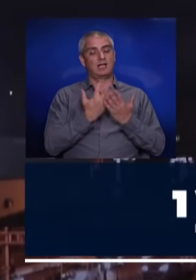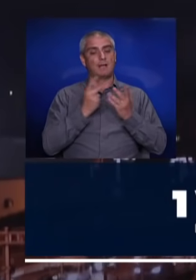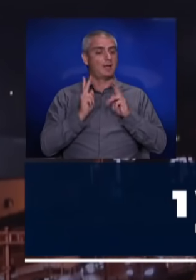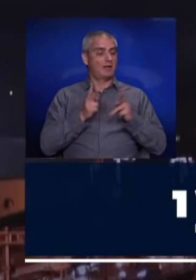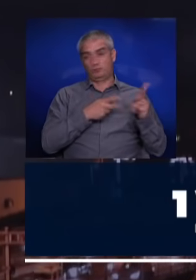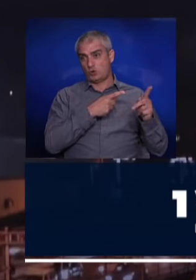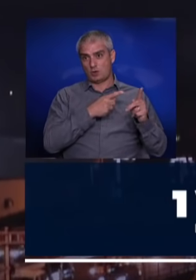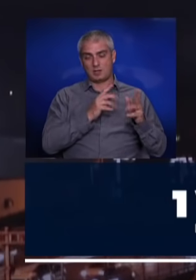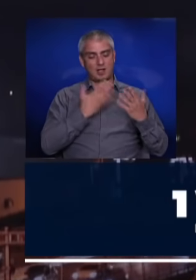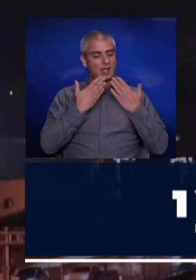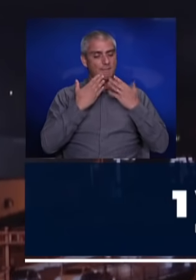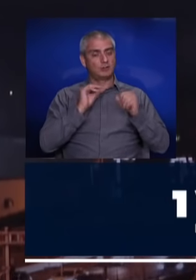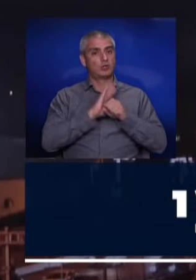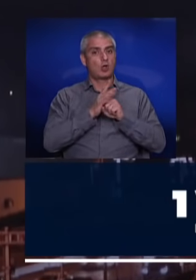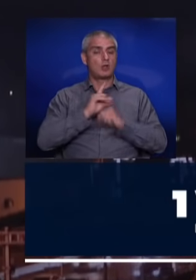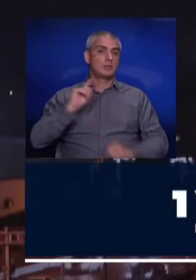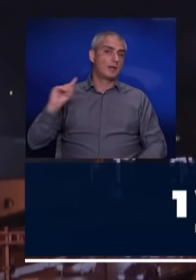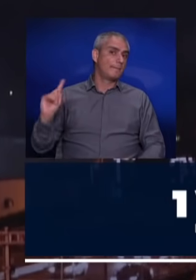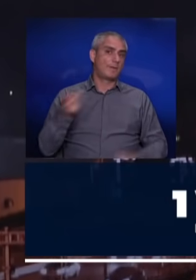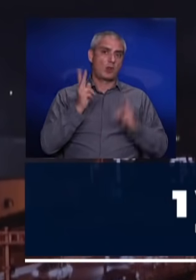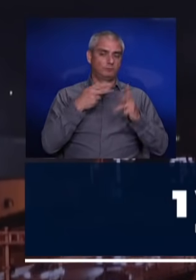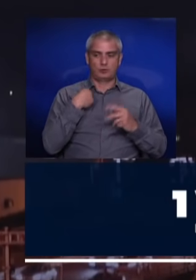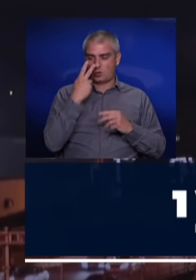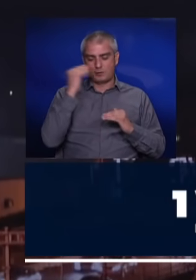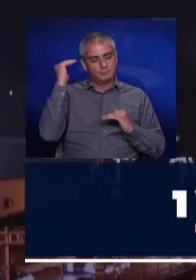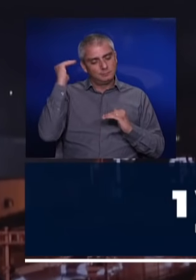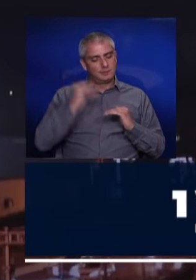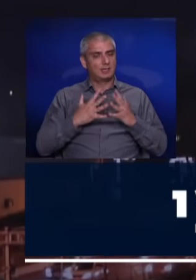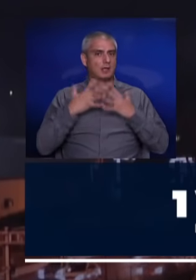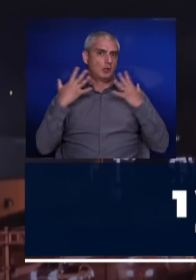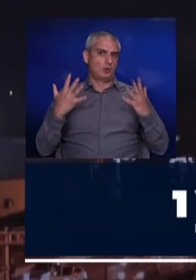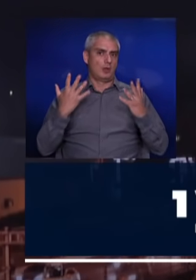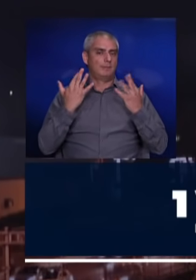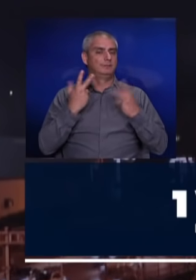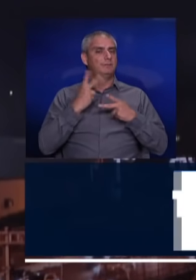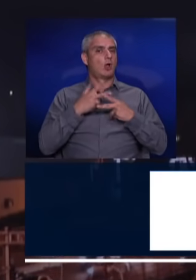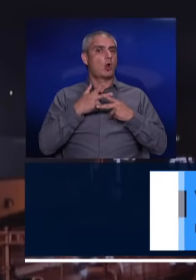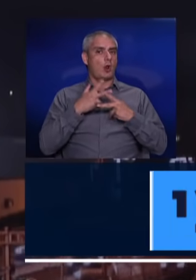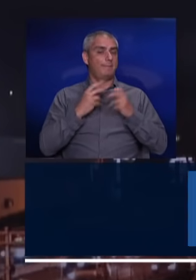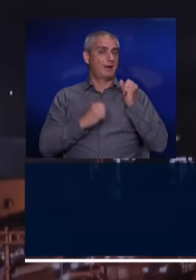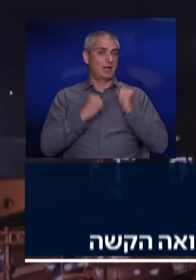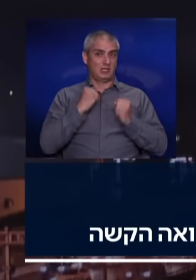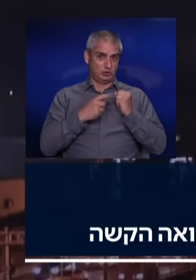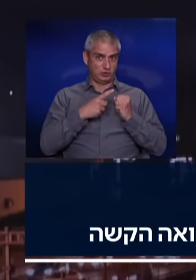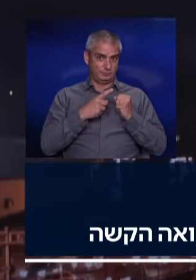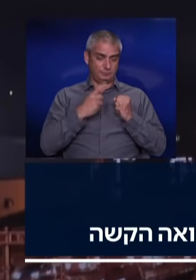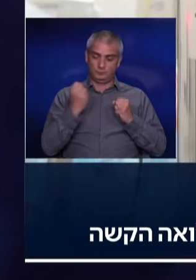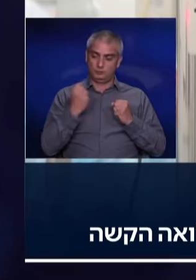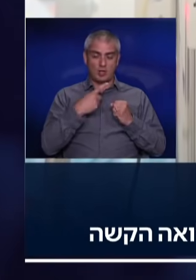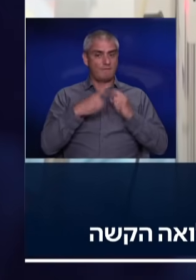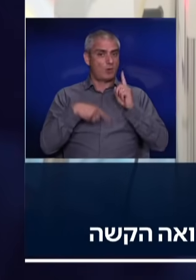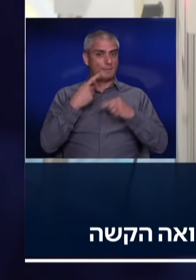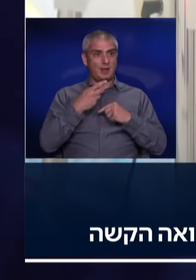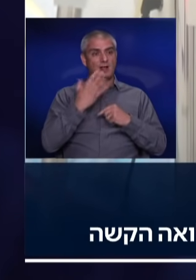בפני קבינט הקורונה. בכל התרחישים אנחנו רואים ירידה דרמטית במספר החולים הקשים בשבוע הבא,